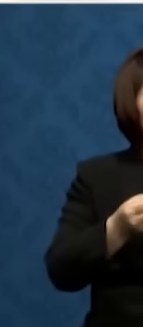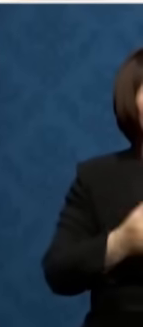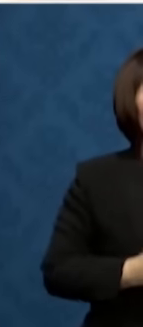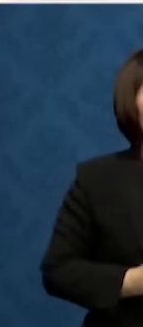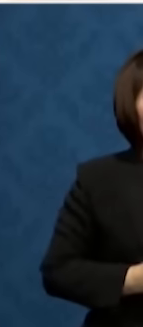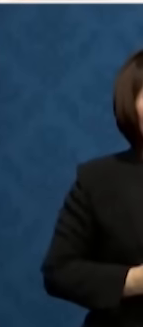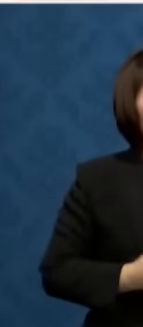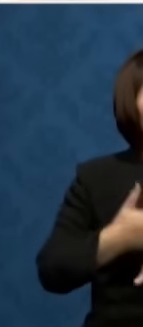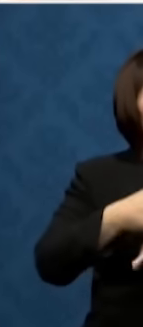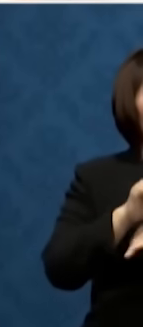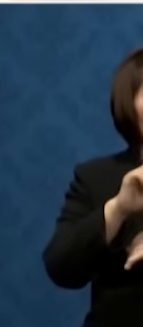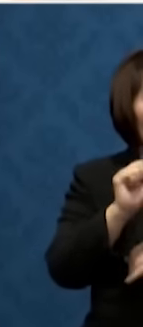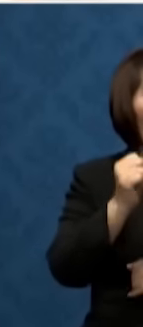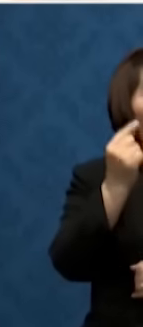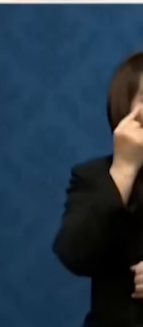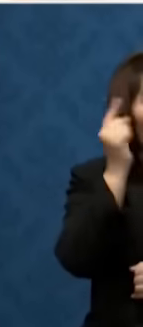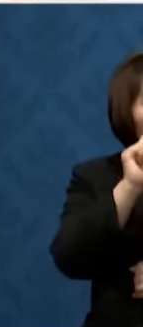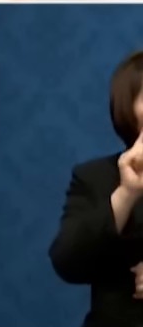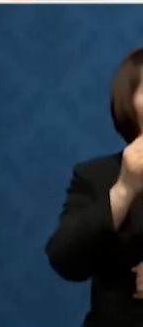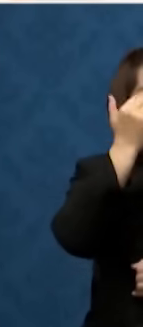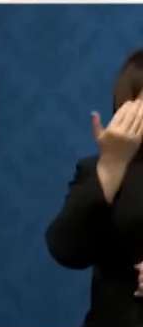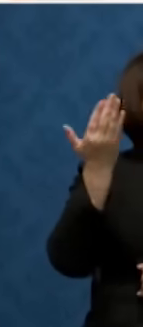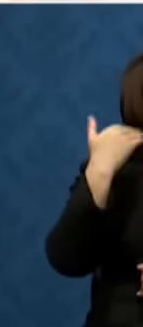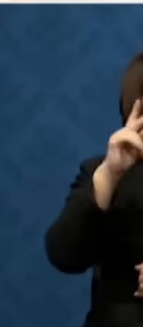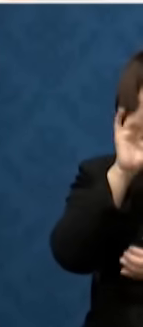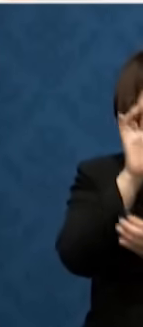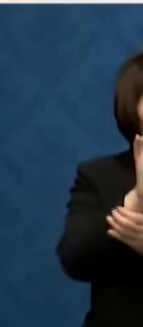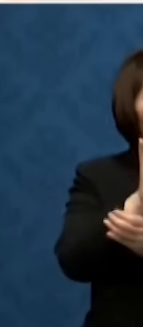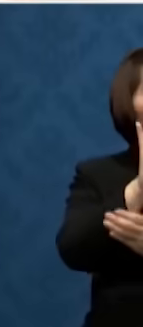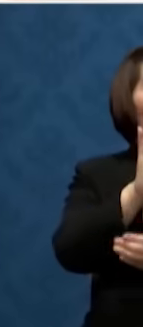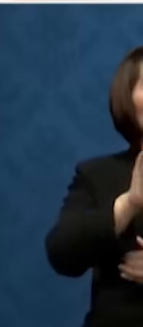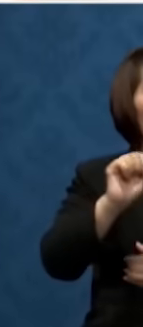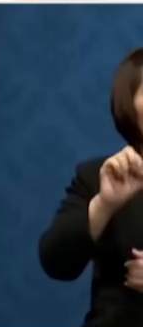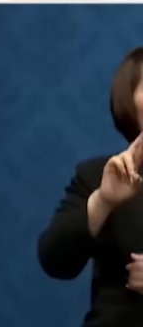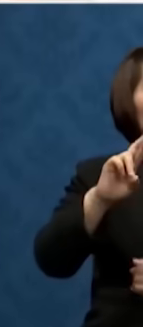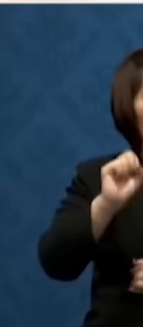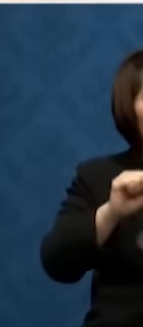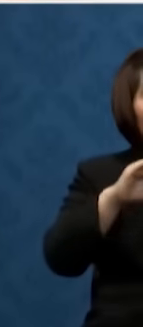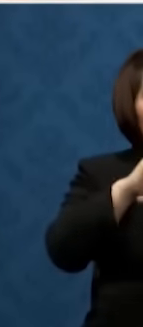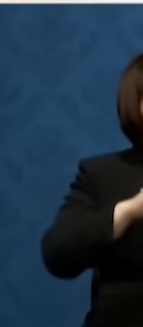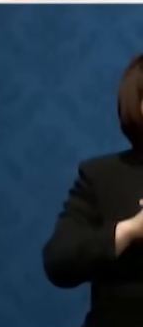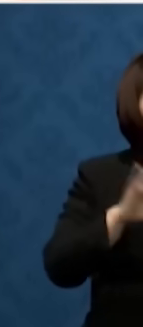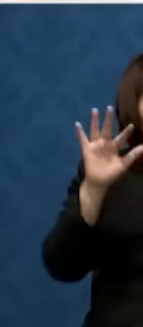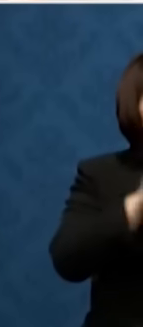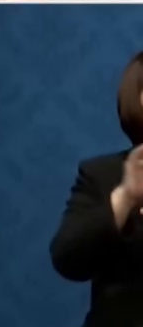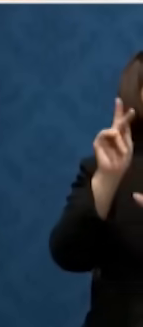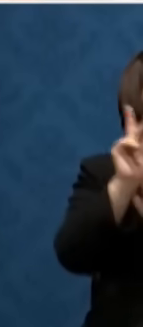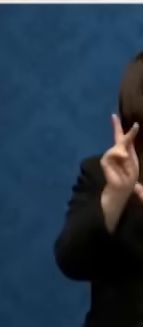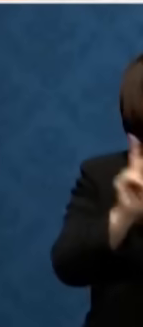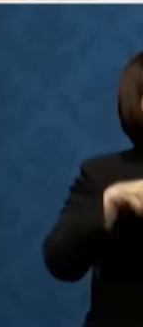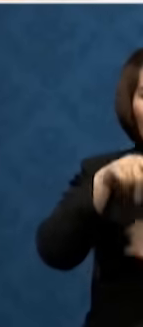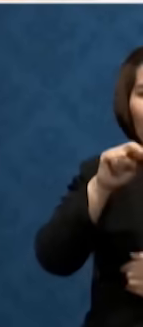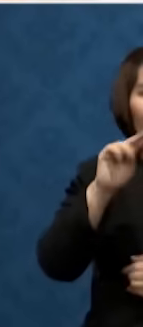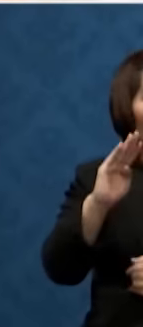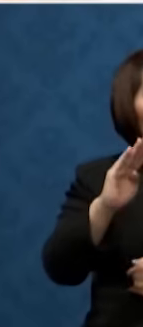แล้วท่านก็คงทราบนะครับว่าข้อบังคับของรัฐสภาหรือข้อบังคับของสภาผู้แทนราษฎรเราเนี่ยมีสถานะเทียบเท่าพรบการออกข้อบัง